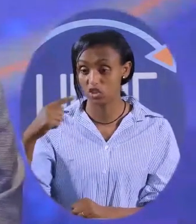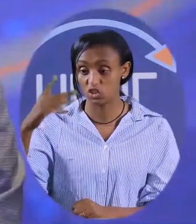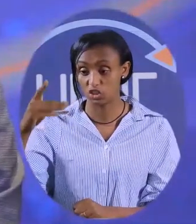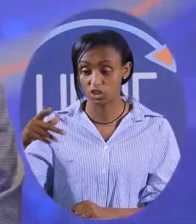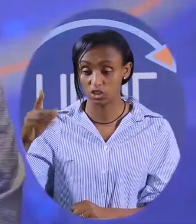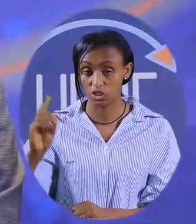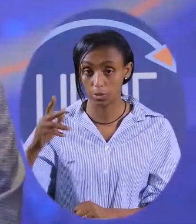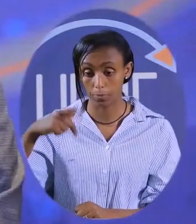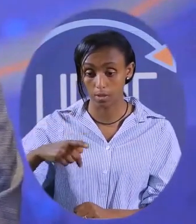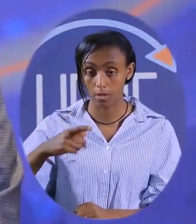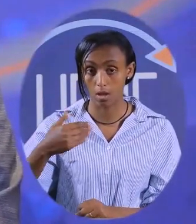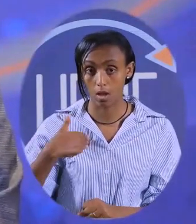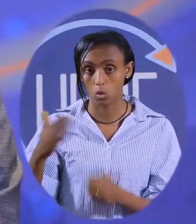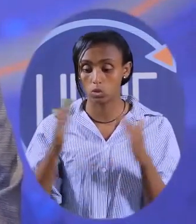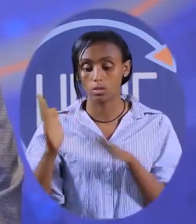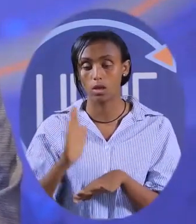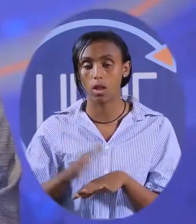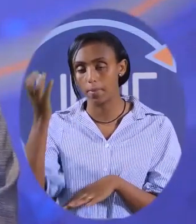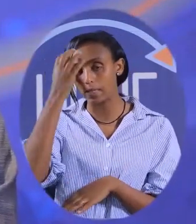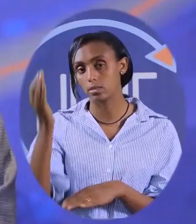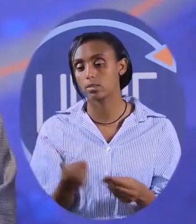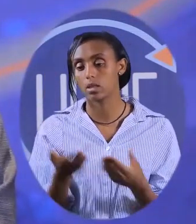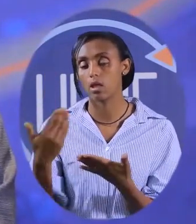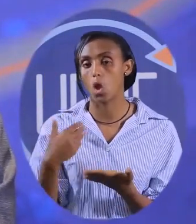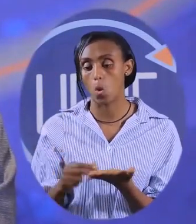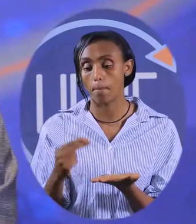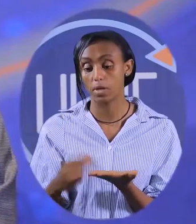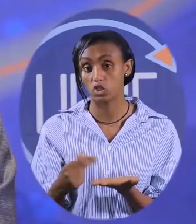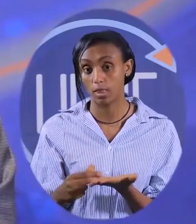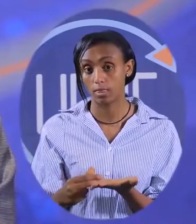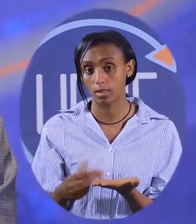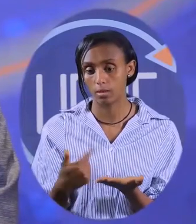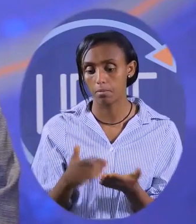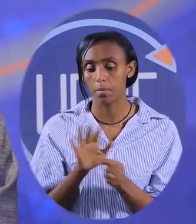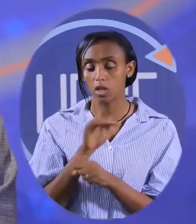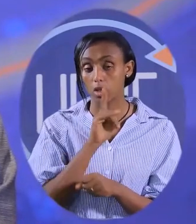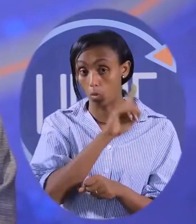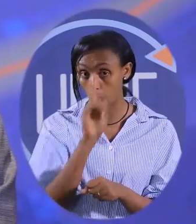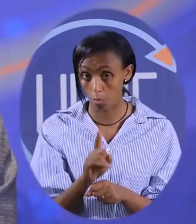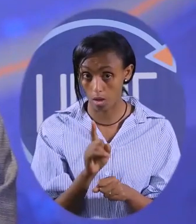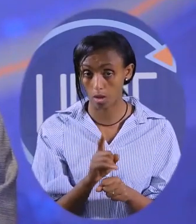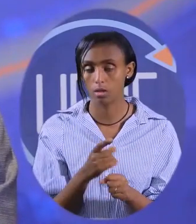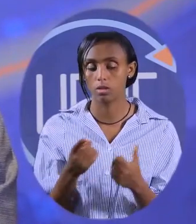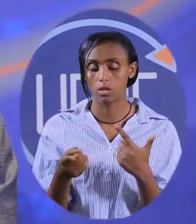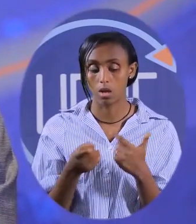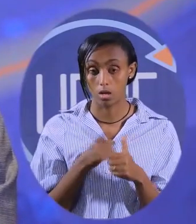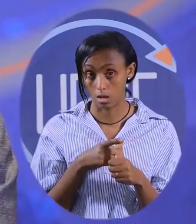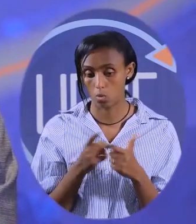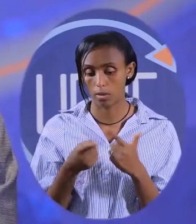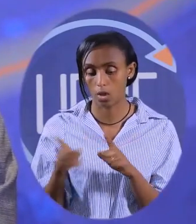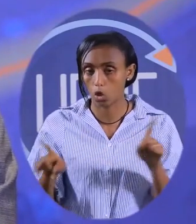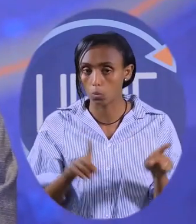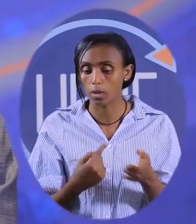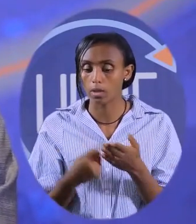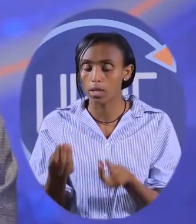ጂዲፒን የያዘ ችግር ላይ መንግስት እየበጀተው ያለው በጀት በቂ ነው ወይ? አንደኛው ይሄ ነው። ሁለተኛው